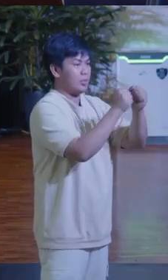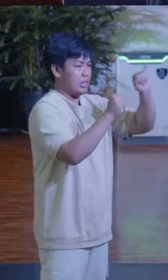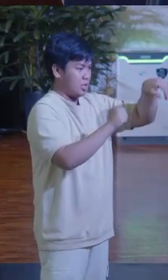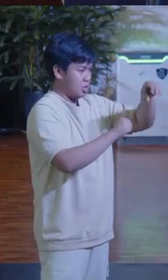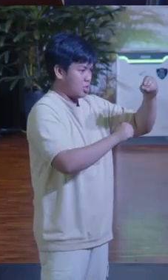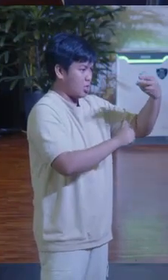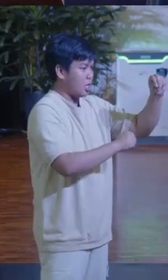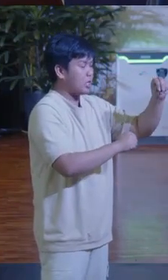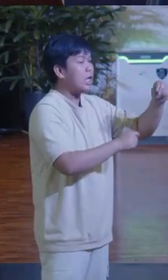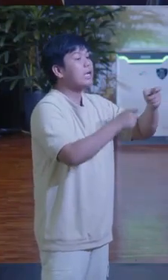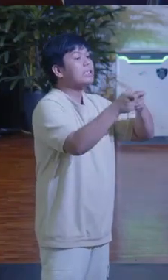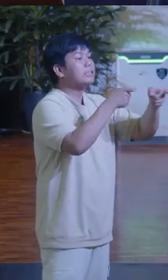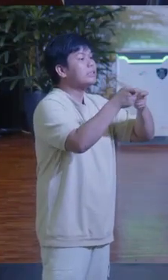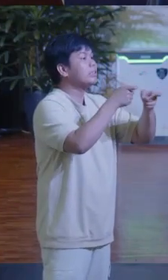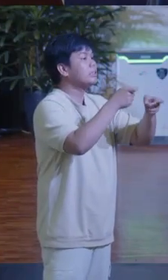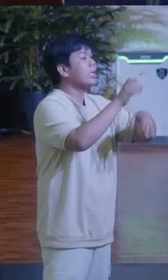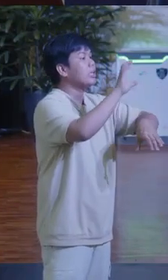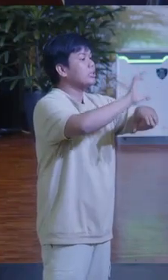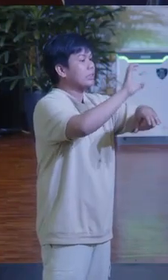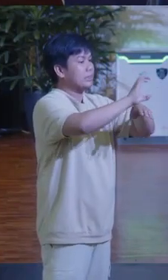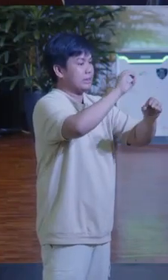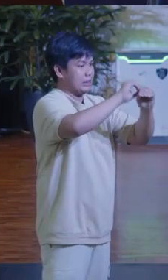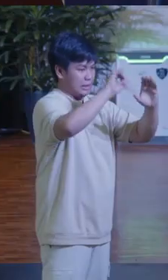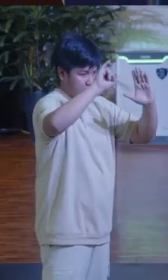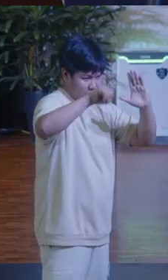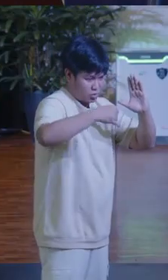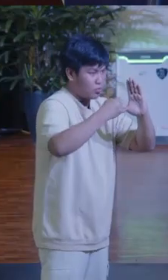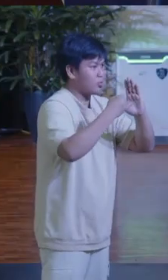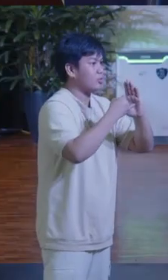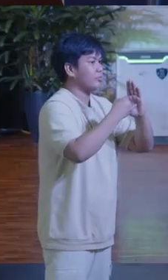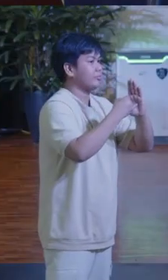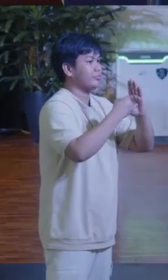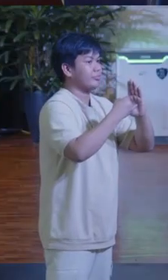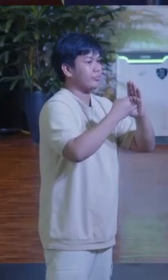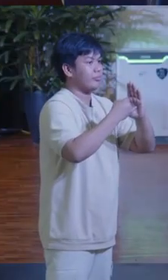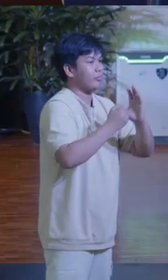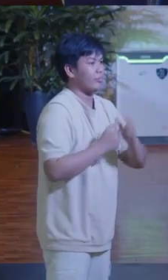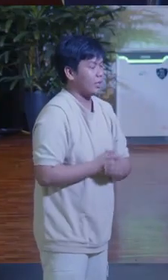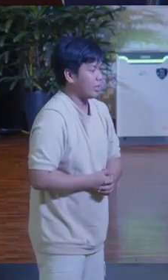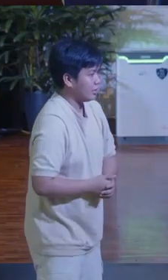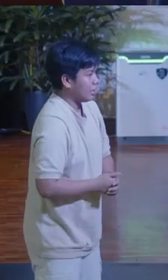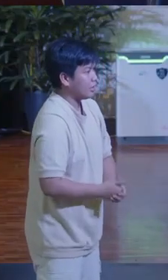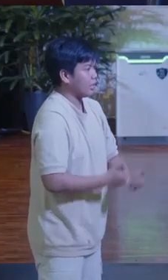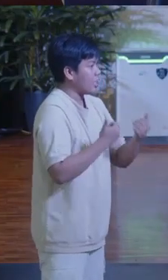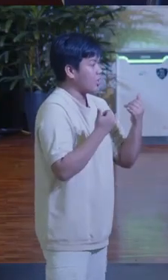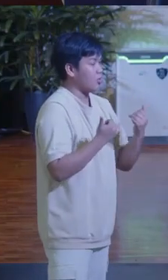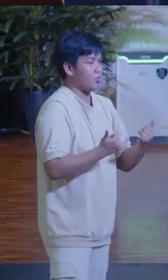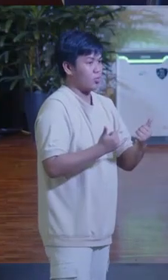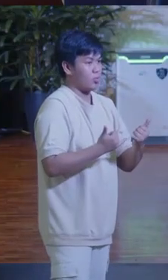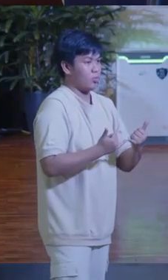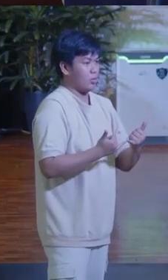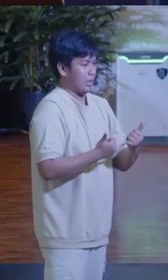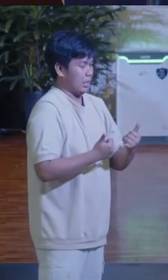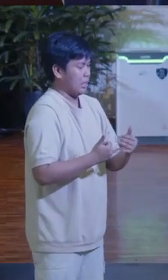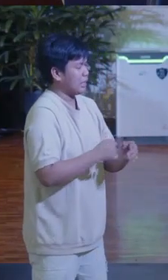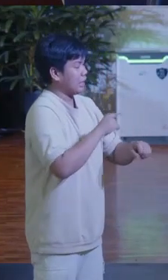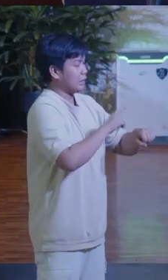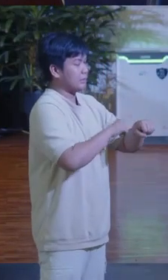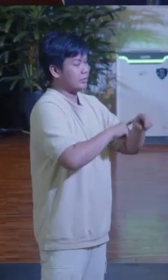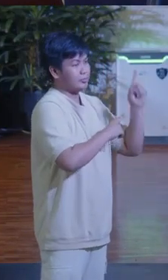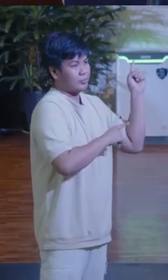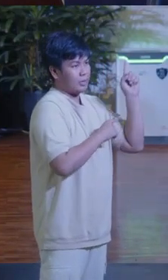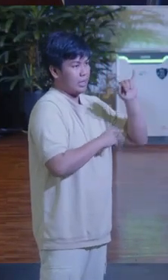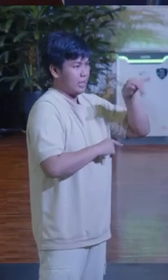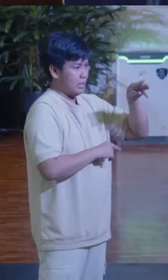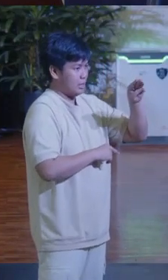si John. Si James po na yon ay yung half-brother ni Jesus Christ. Siya po, by that time,